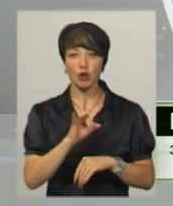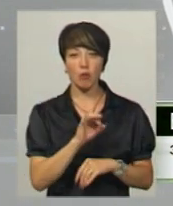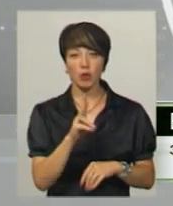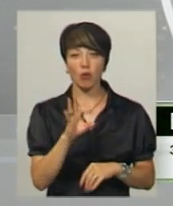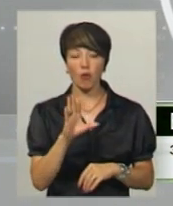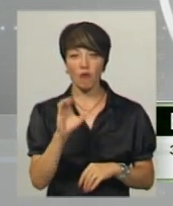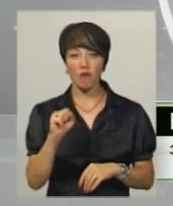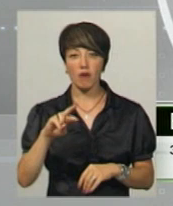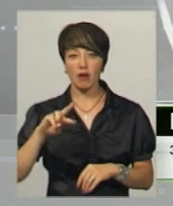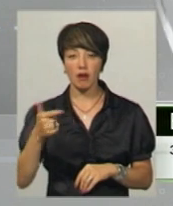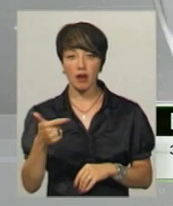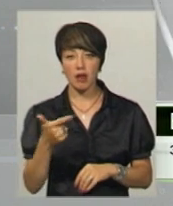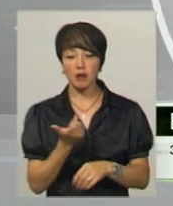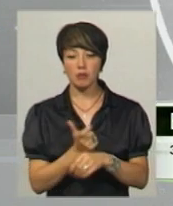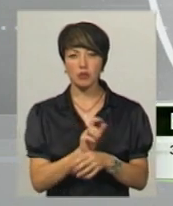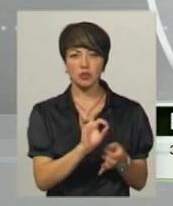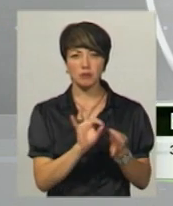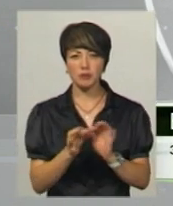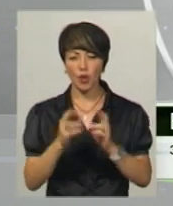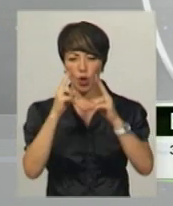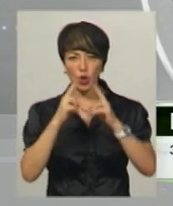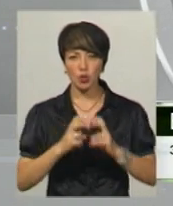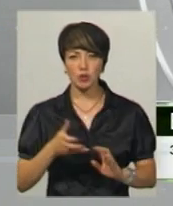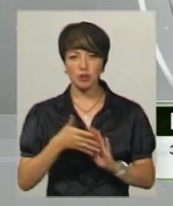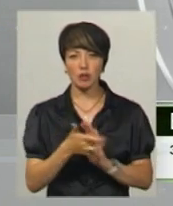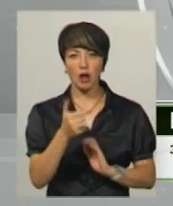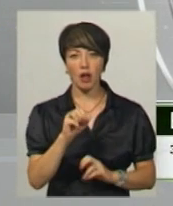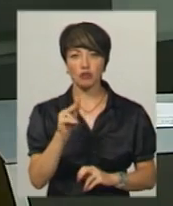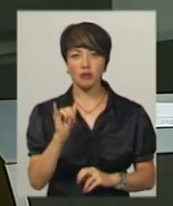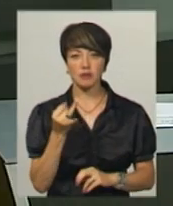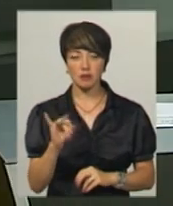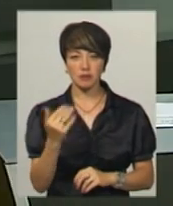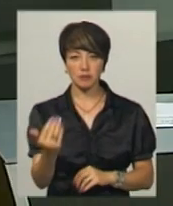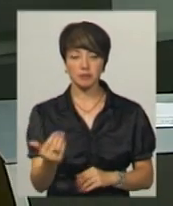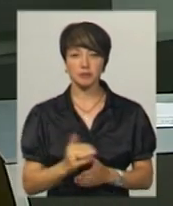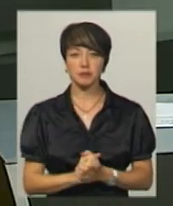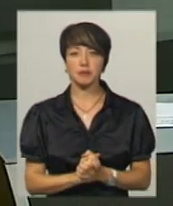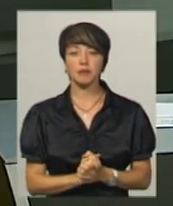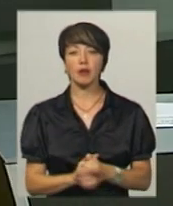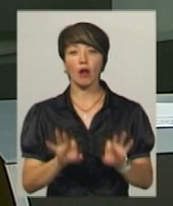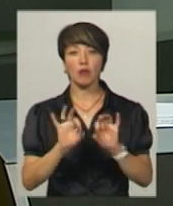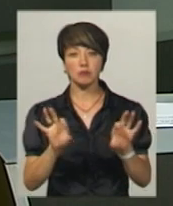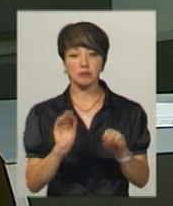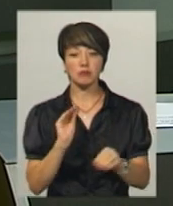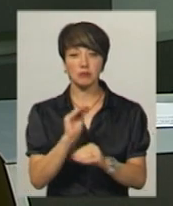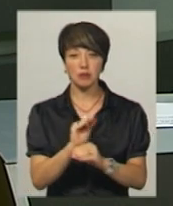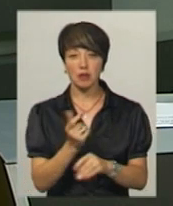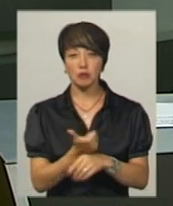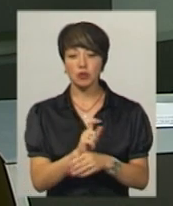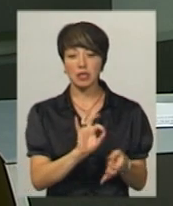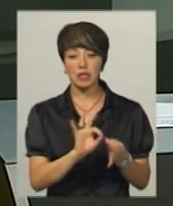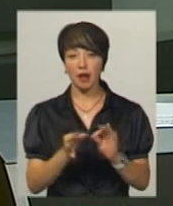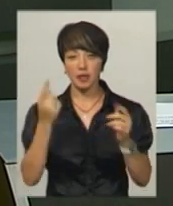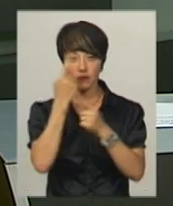Коваля. Це один з найбільш ґрунтовніших дослідників Гальчевського. Валерій Гладунець додає, більш